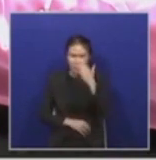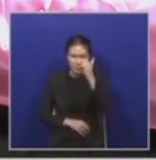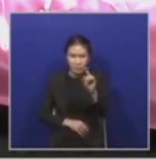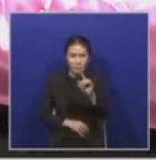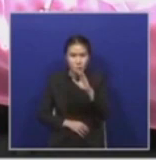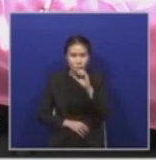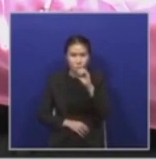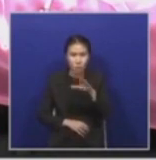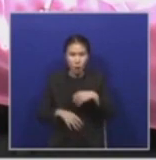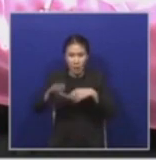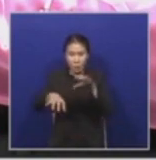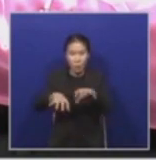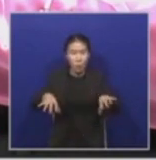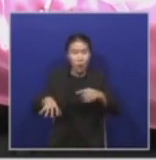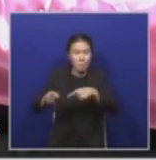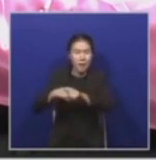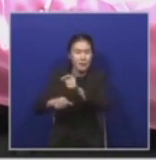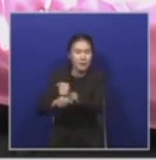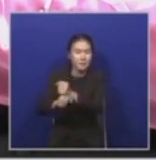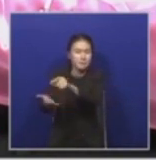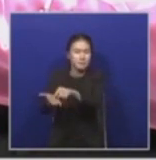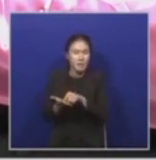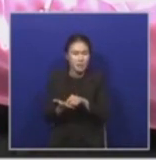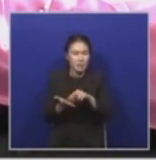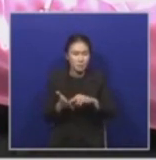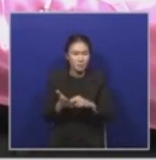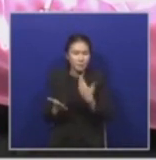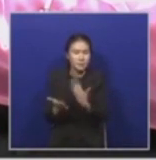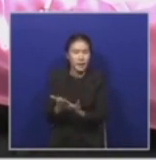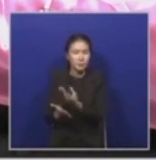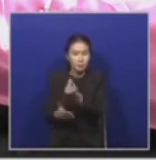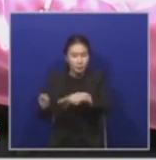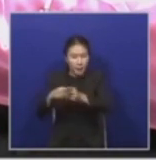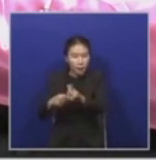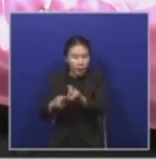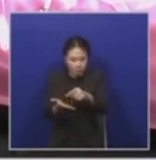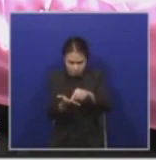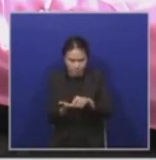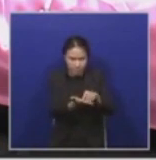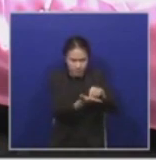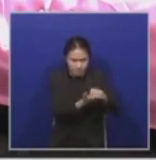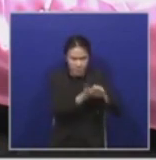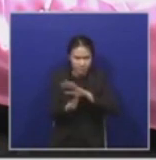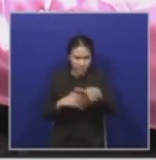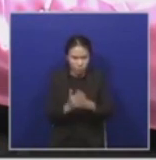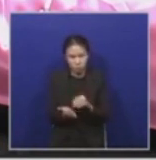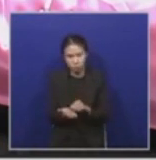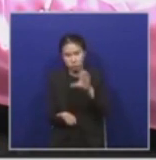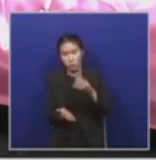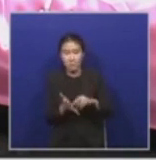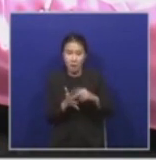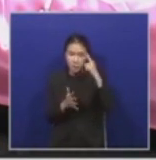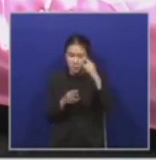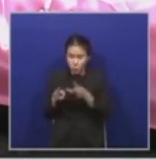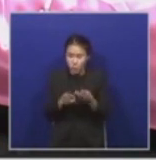อกให้หน่วยงานเหล่านี้เนี่ยไปทำเสนอมาว่าแกจะตัดเท่าไหร่เธอจะตัดเท่าไหร่ ก็เป็นหน้าที่วิธีการของ